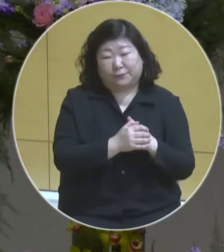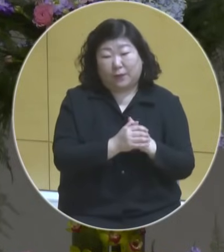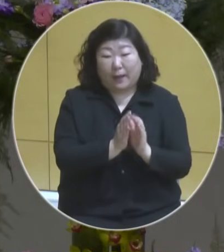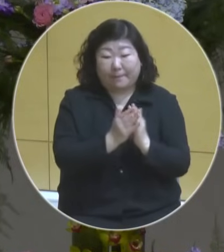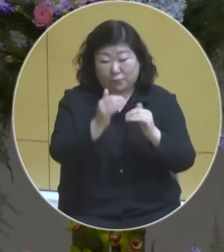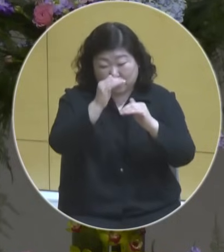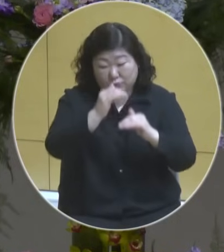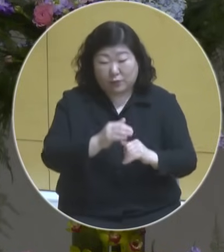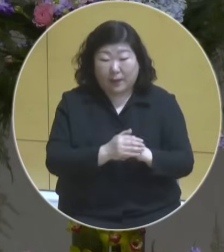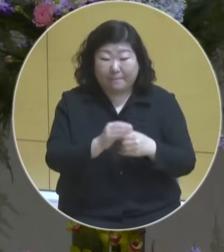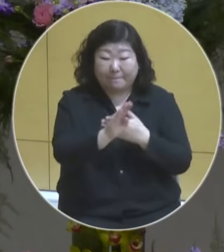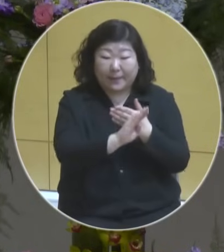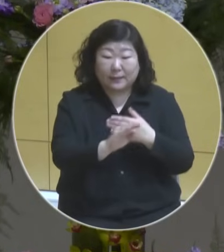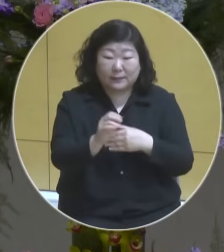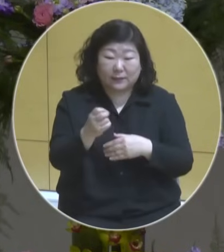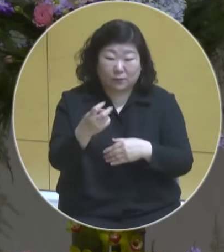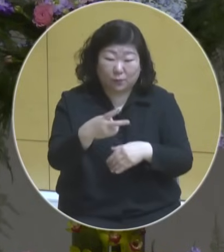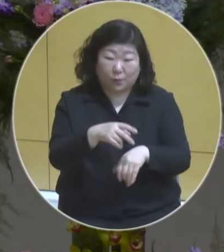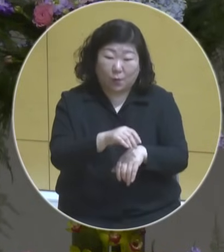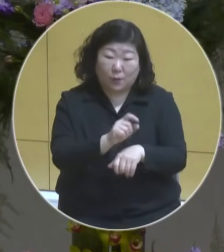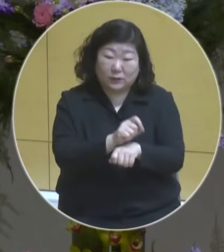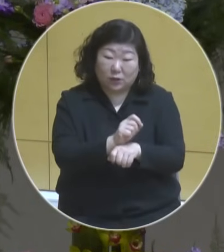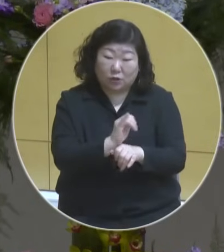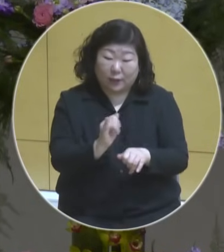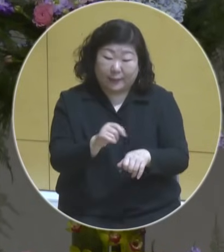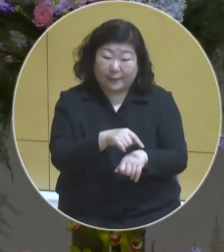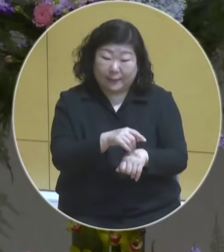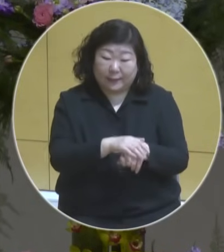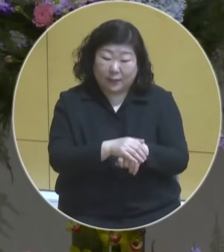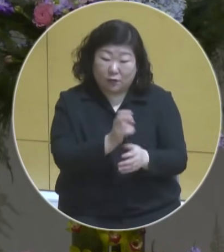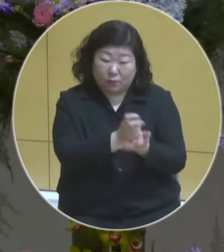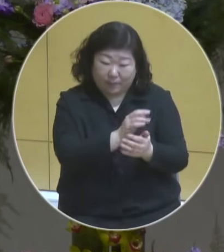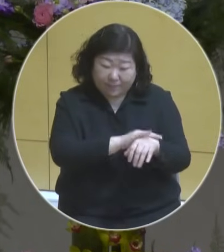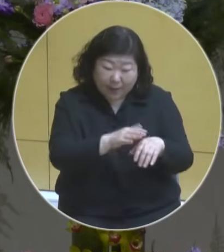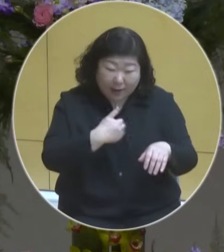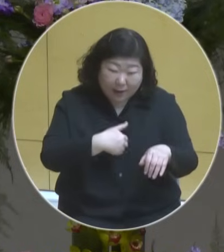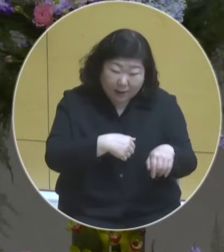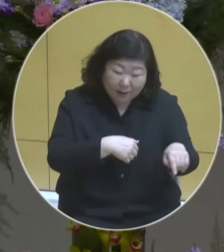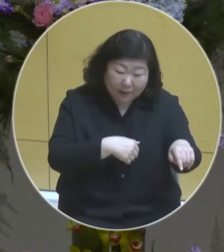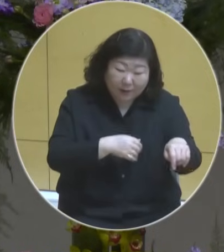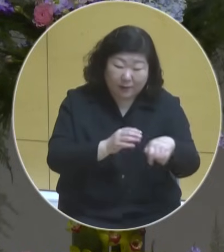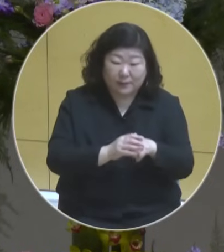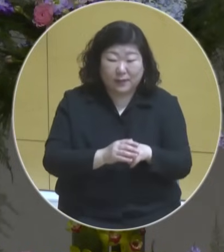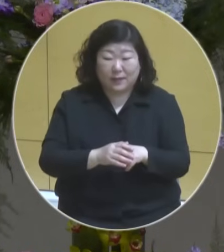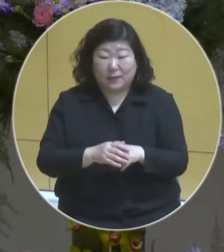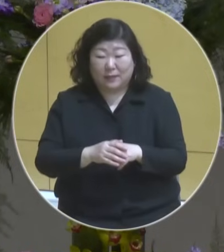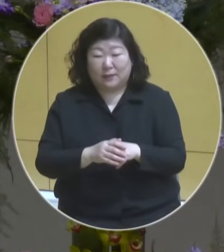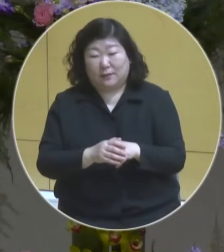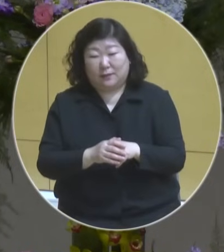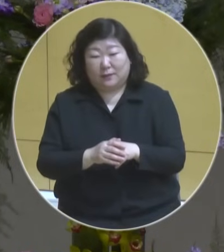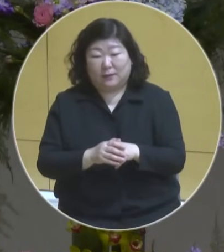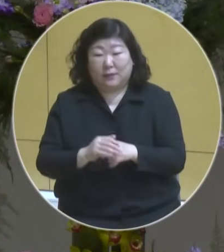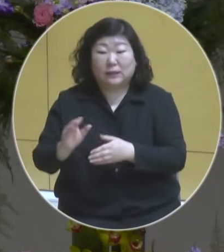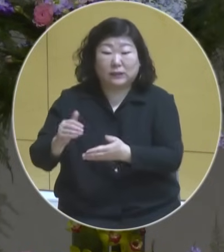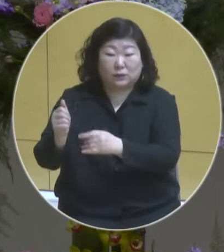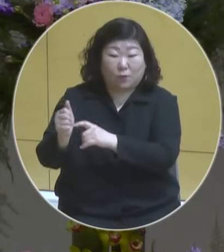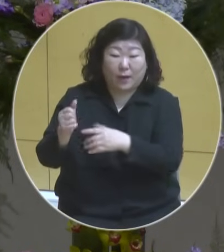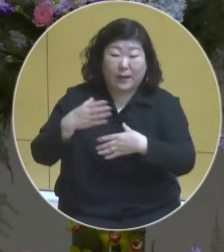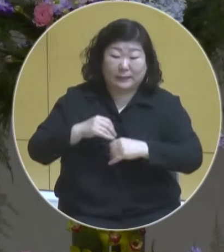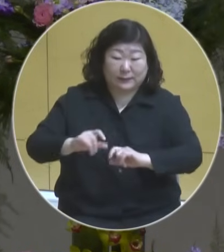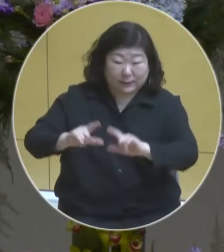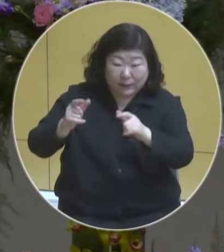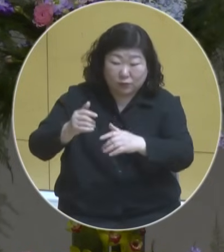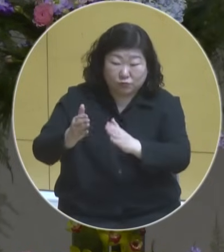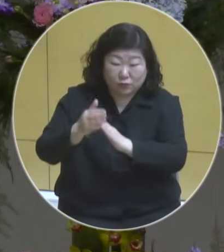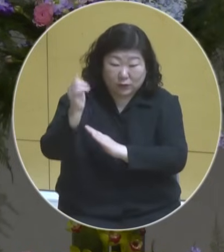서기관들 율법을 잘하는이 사람들 앞에서 인자는 안식일의 주인이라고 선언하신 것은 백성들이